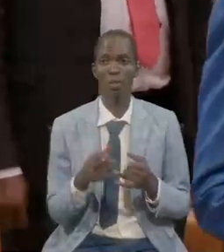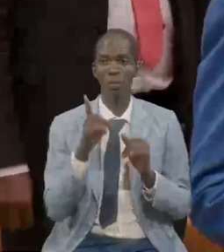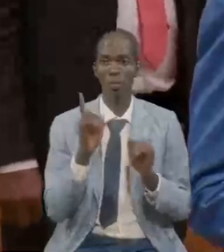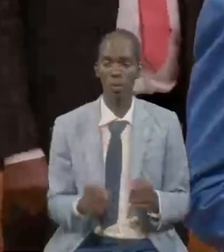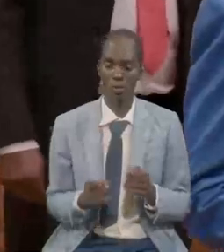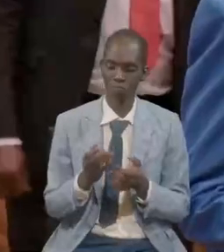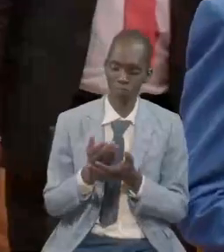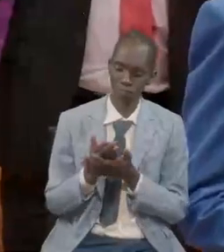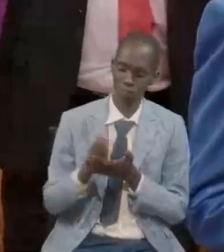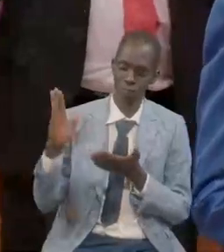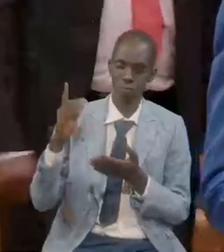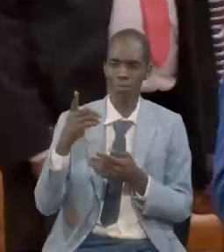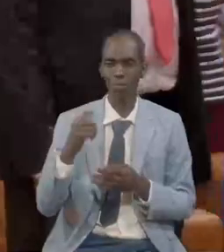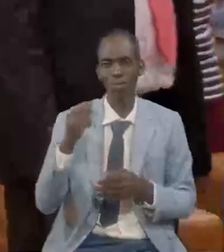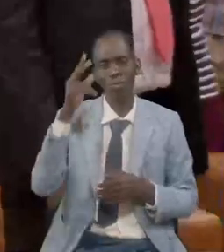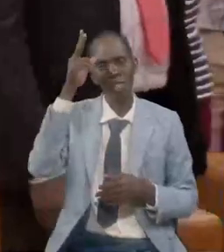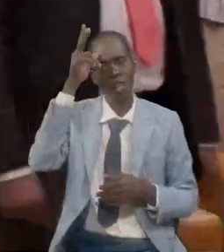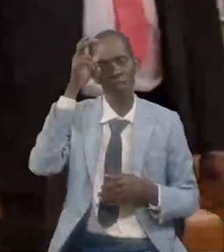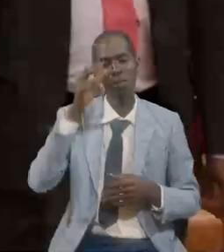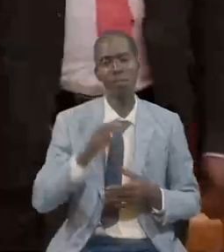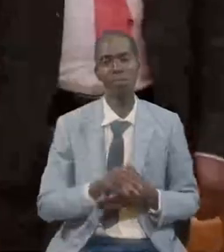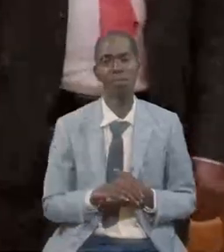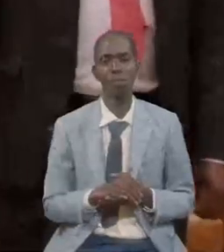Maintenant, vous pouvez résister au diable.